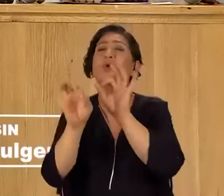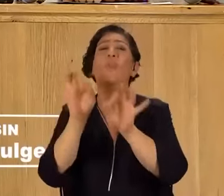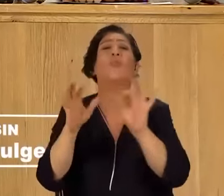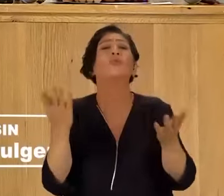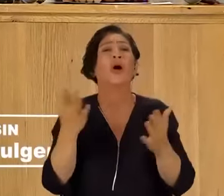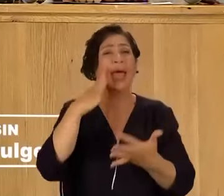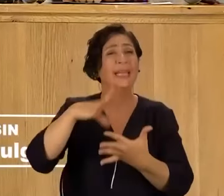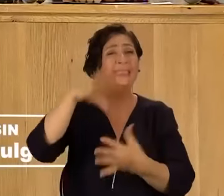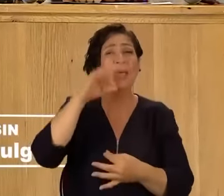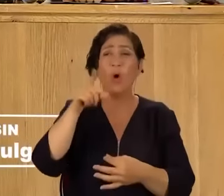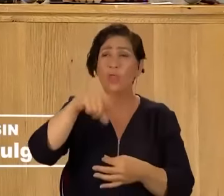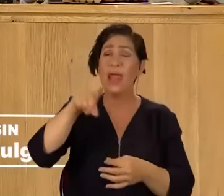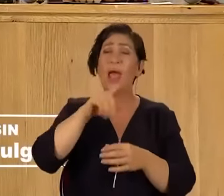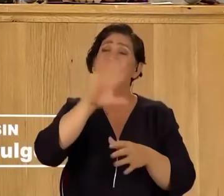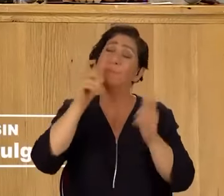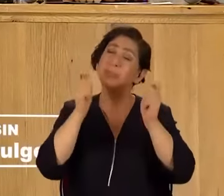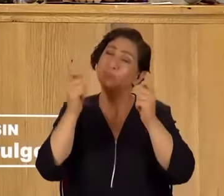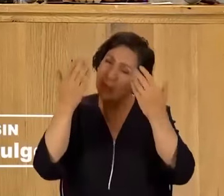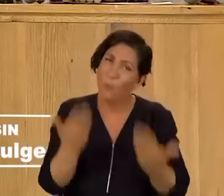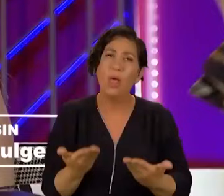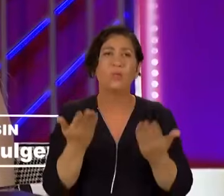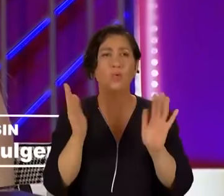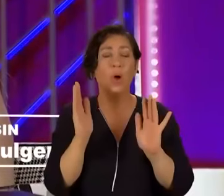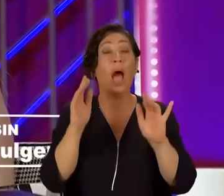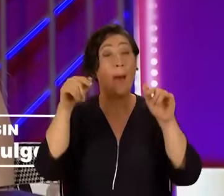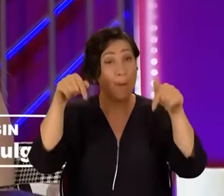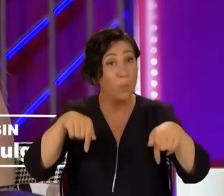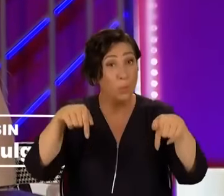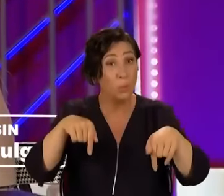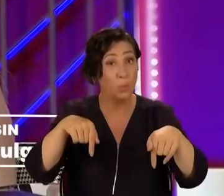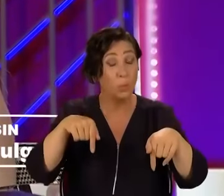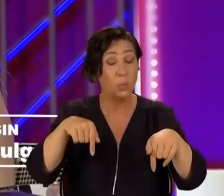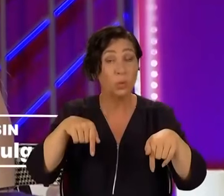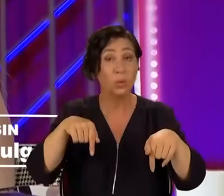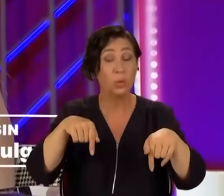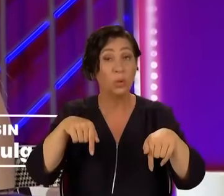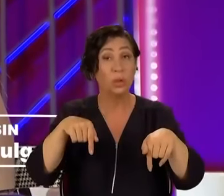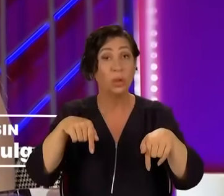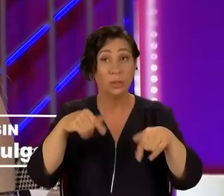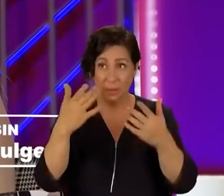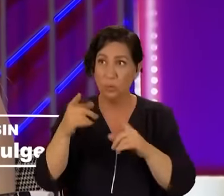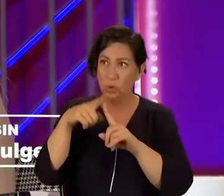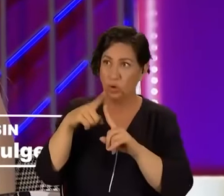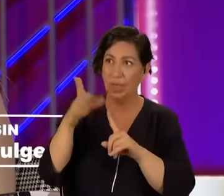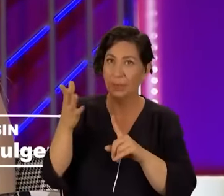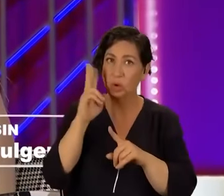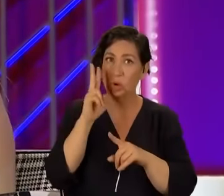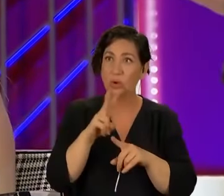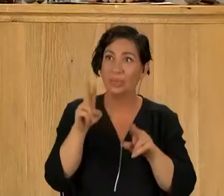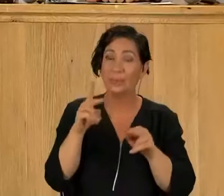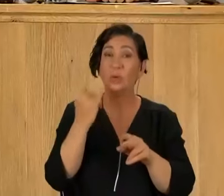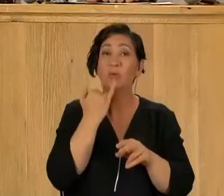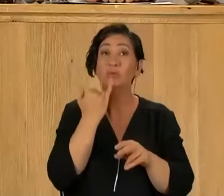onlara. Yani insanların onları kayıtsız şartsız bir kabul edişi vardı. Ama bugün, değil mi Tuncay'cığım, gördüğün gibi